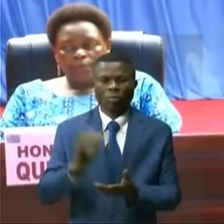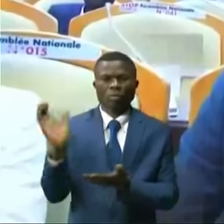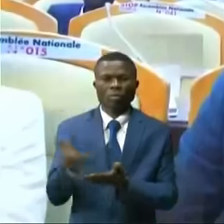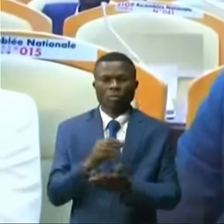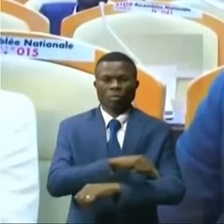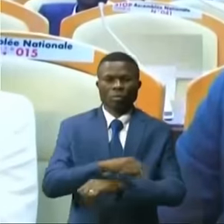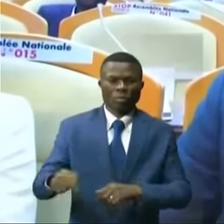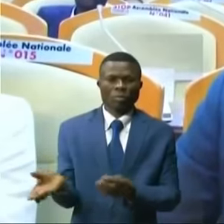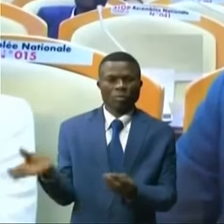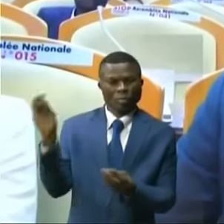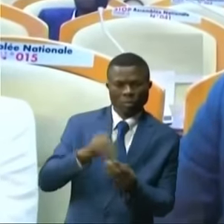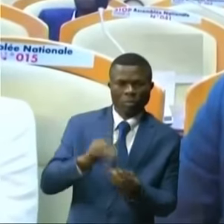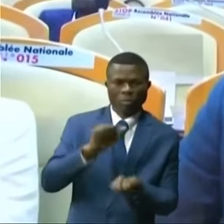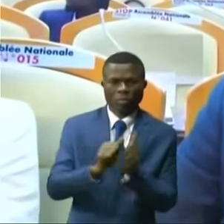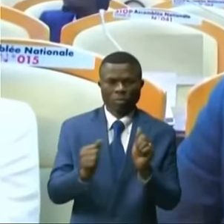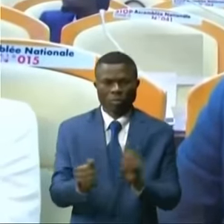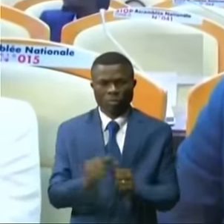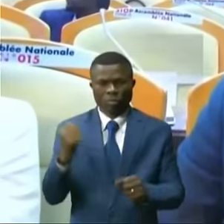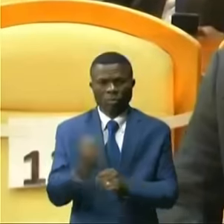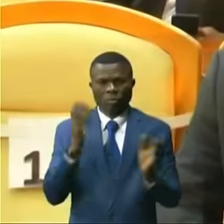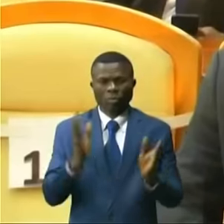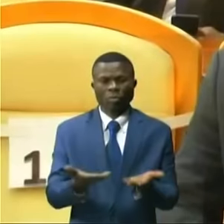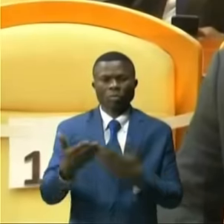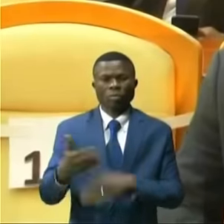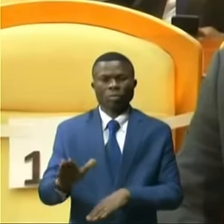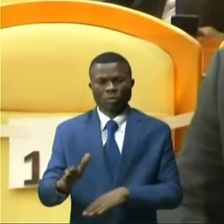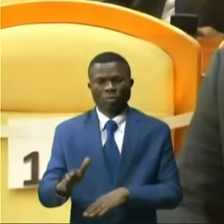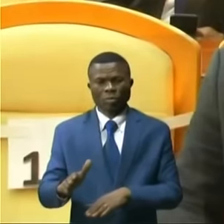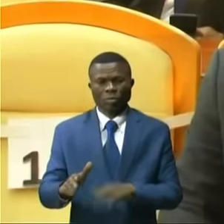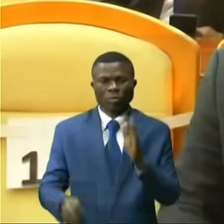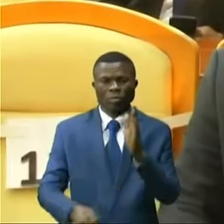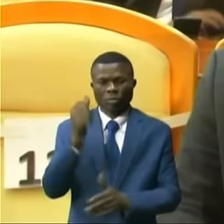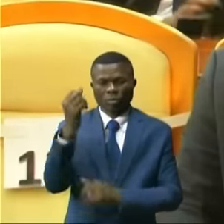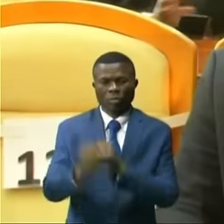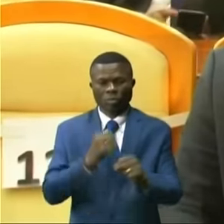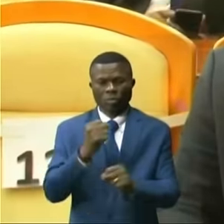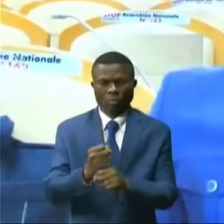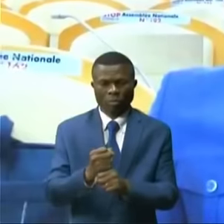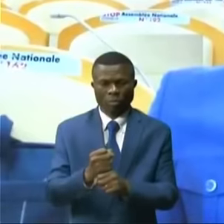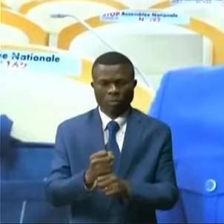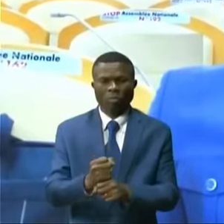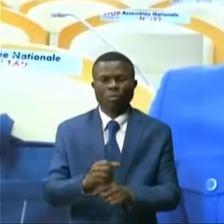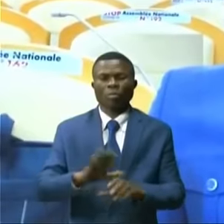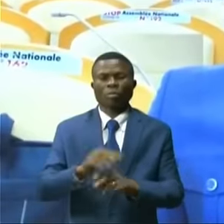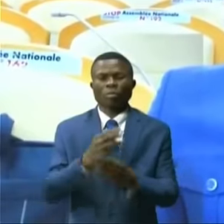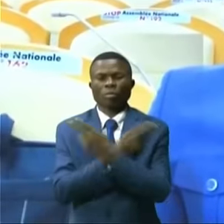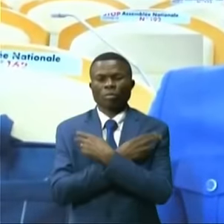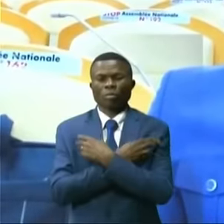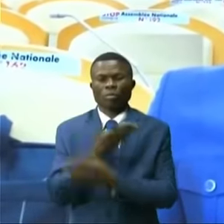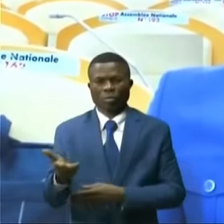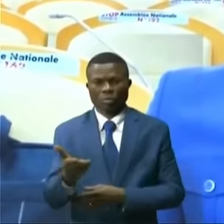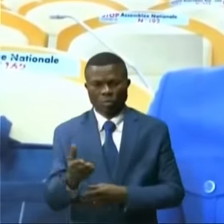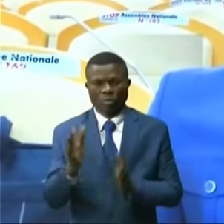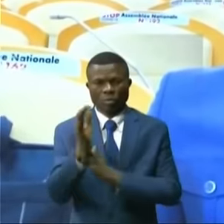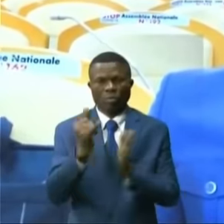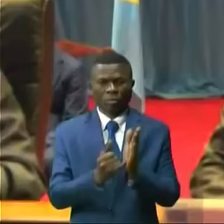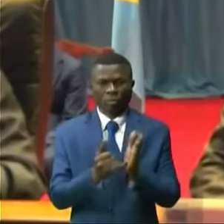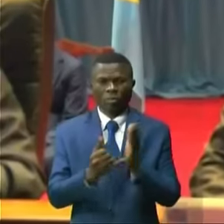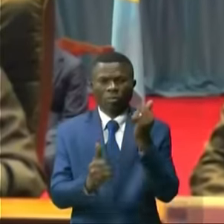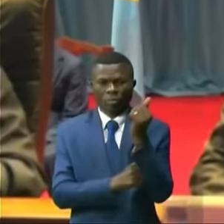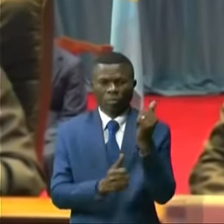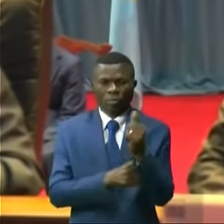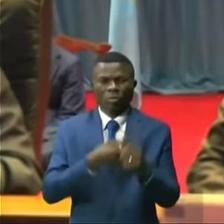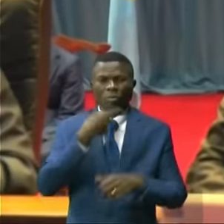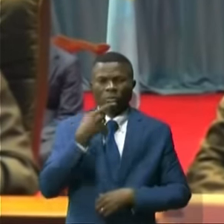comblé sur la situation de l'agent qui décède au-delà de l'âge légal de départ à la retraite 16 intervenants se sont